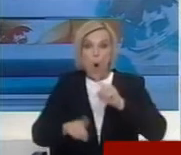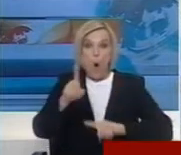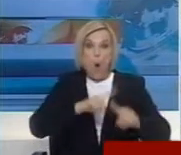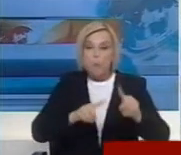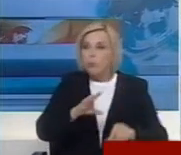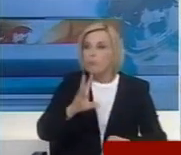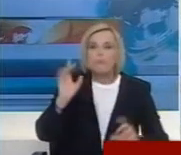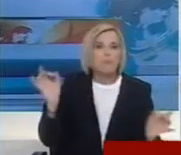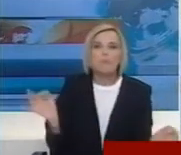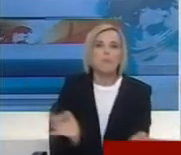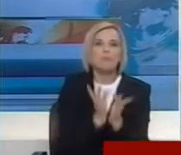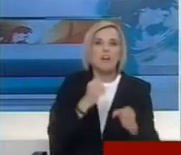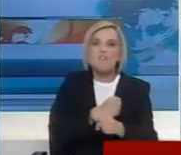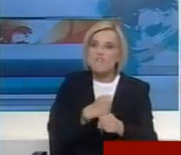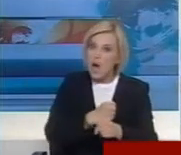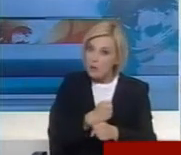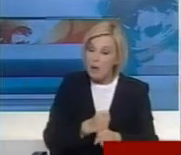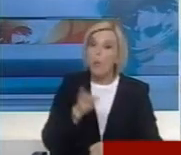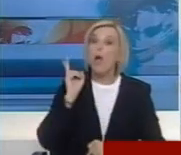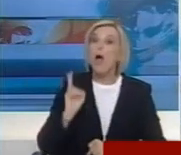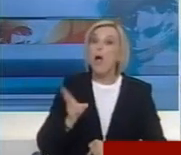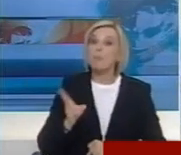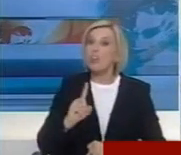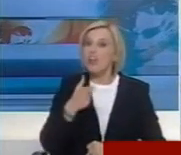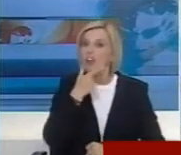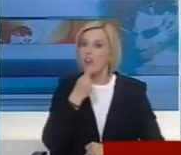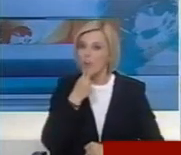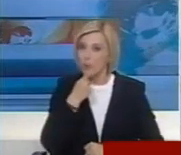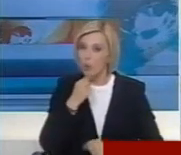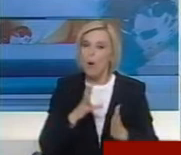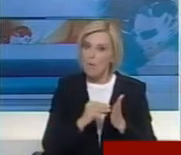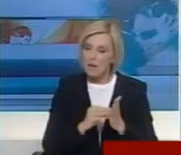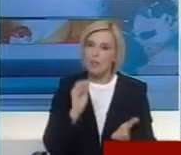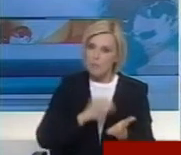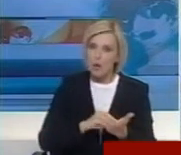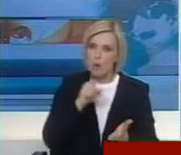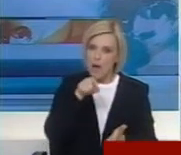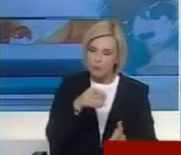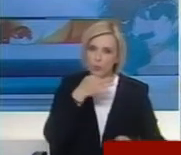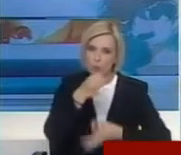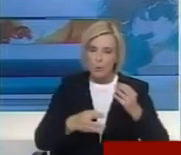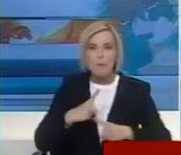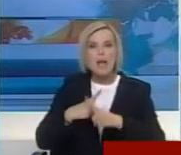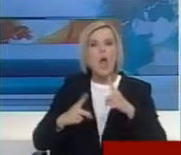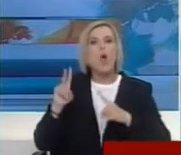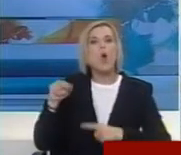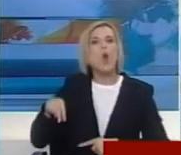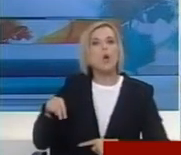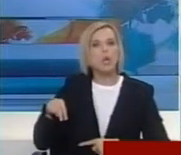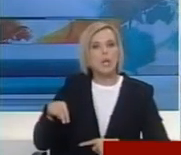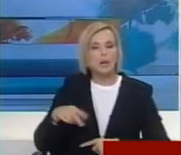χλωροκίνη σχετίζεται με πολλές παρενέργειες που περιλαμβάνουν και αρρυθμίες, καρδιακά προβλήματα, χαμηλό κάλιο,